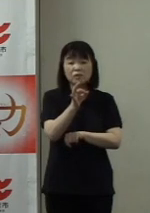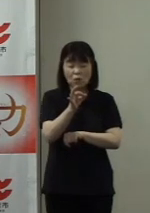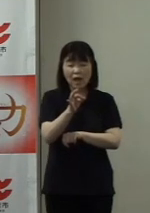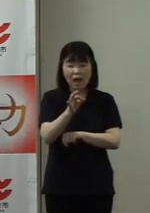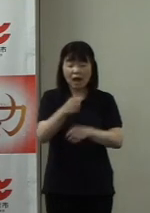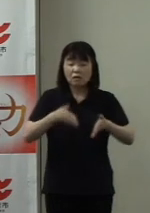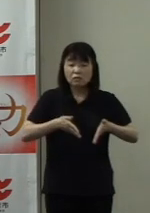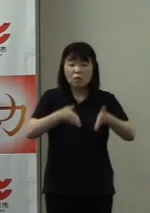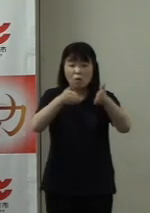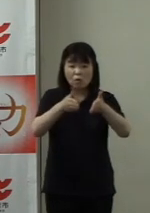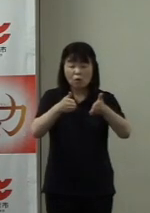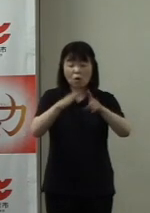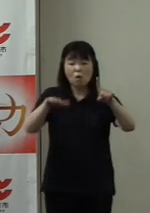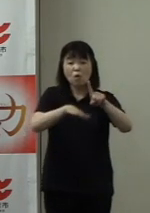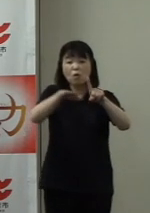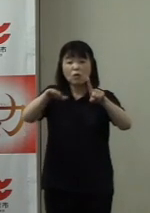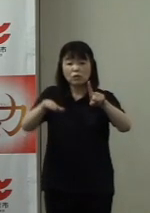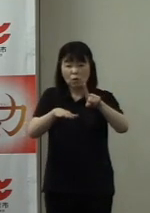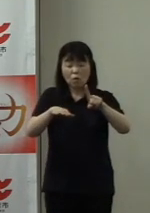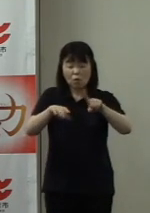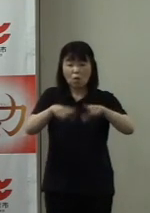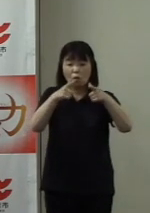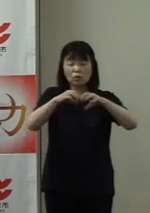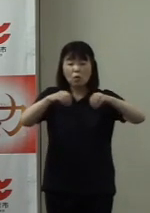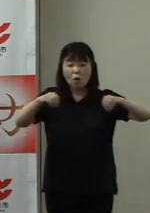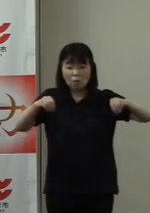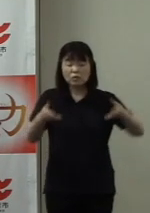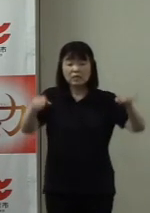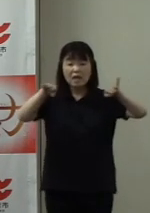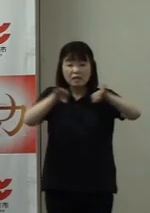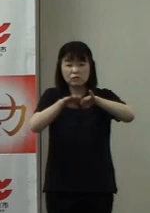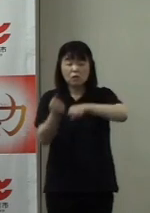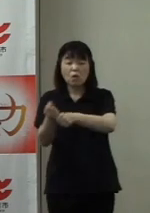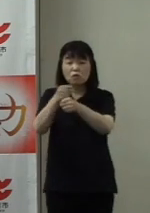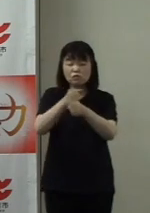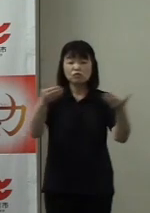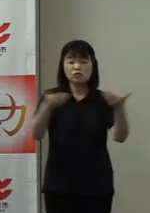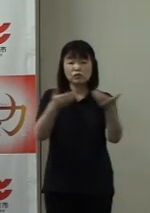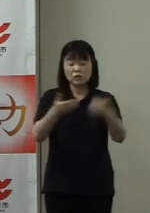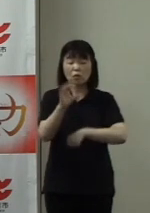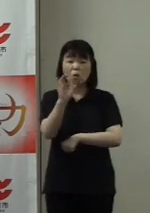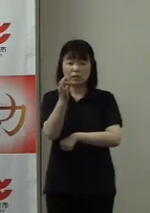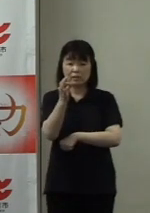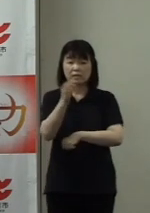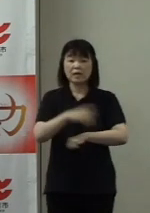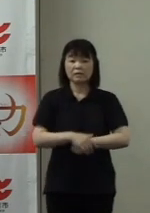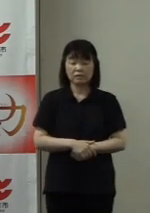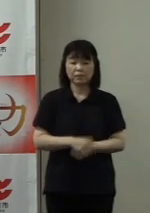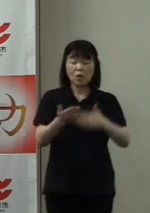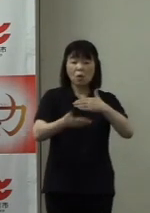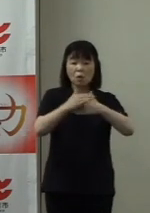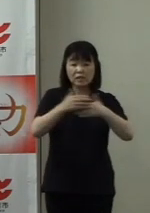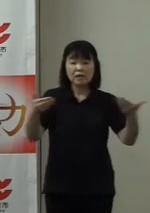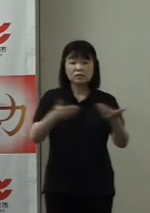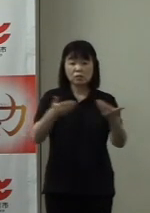共土木施設の応急復旧事業費についてであります。補正事業数